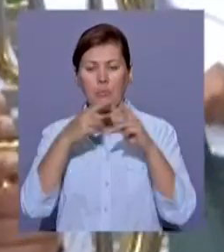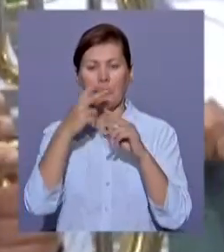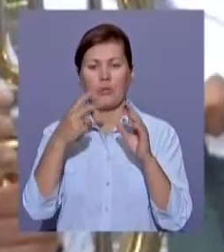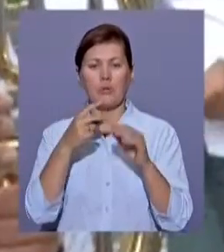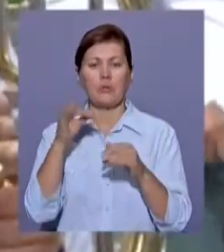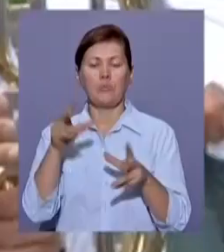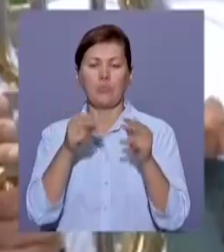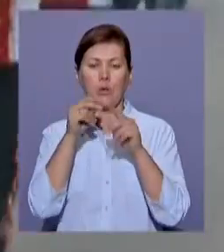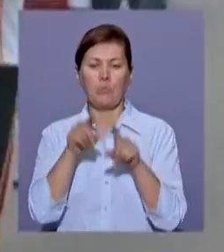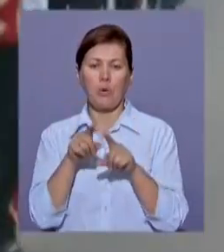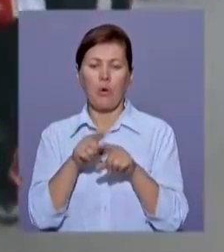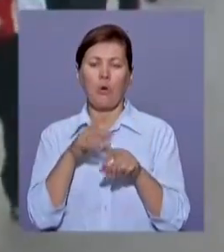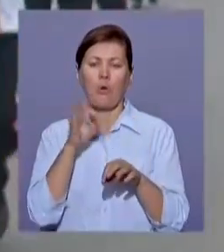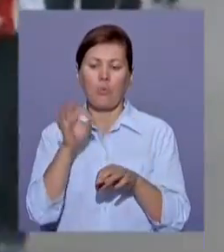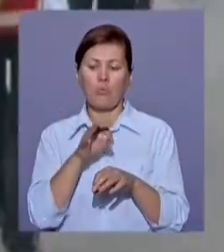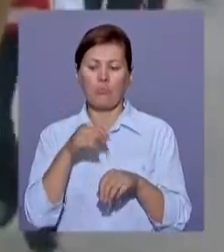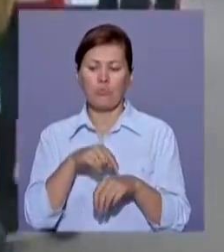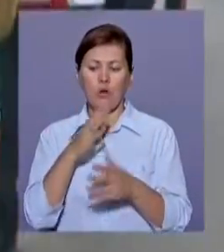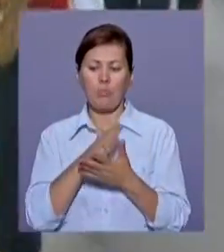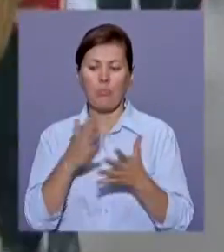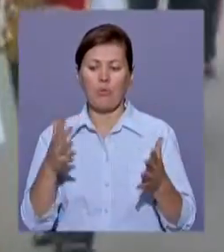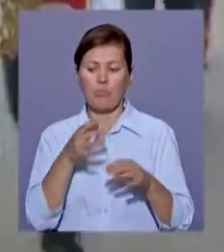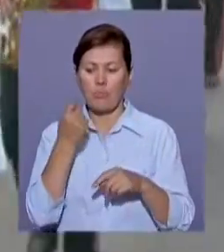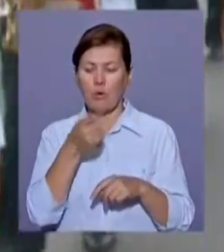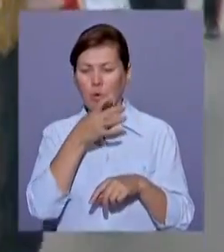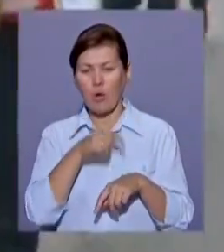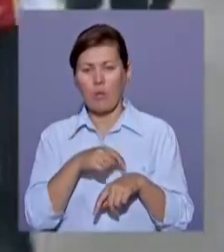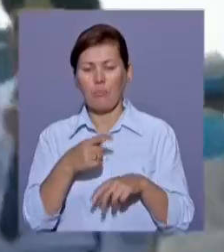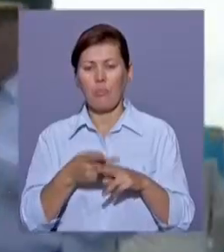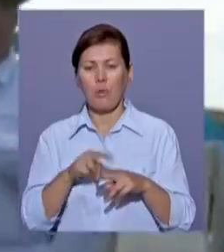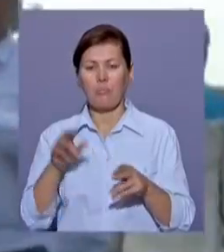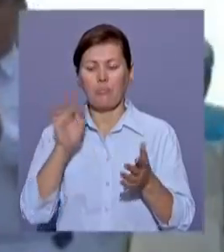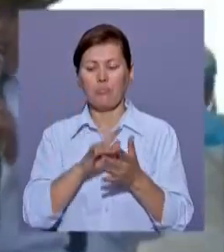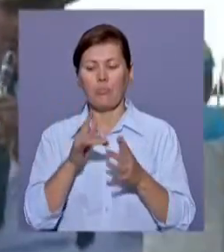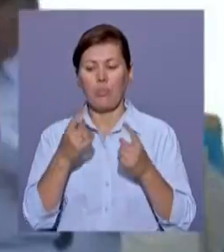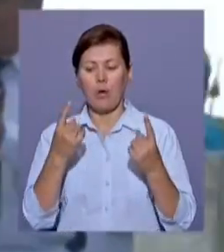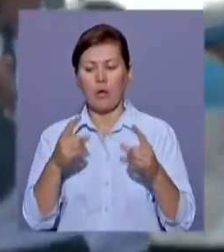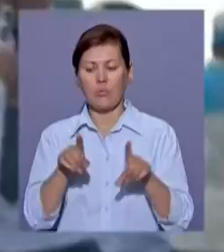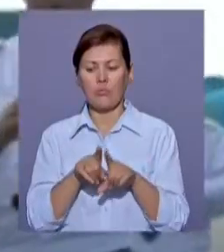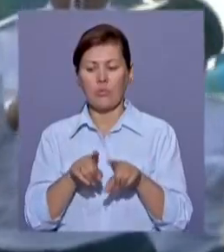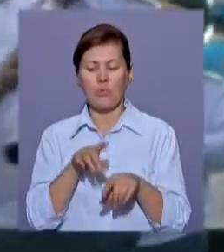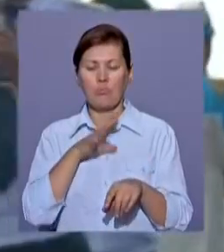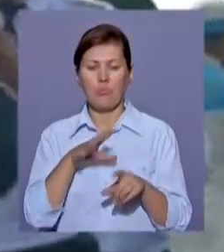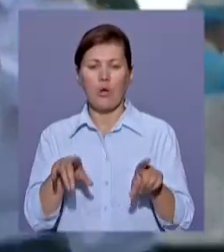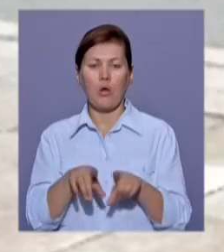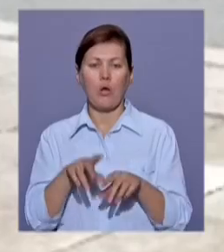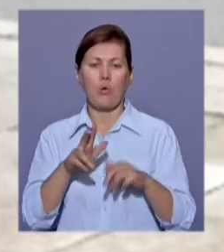жеткен жетістігі ұшан теңіз. Осыншама уақыт ішінде салынған қала әлемде әлі жоқ деді.